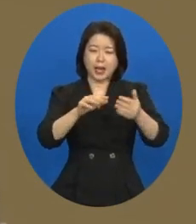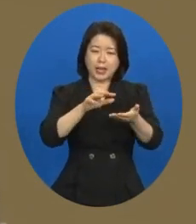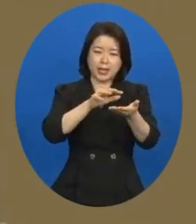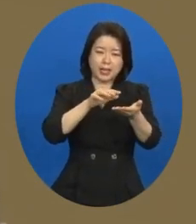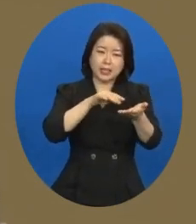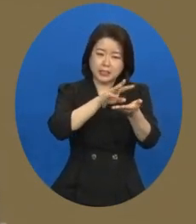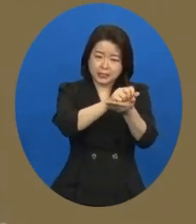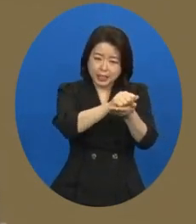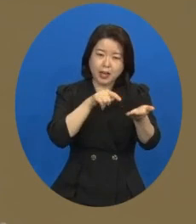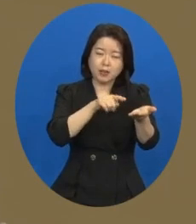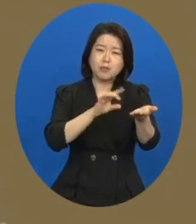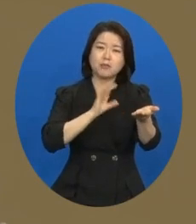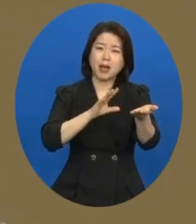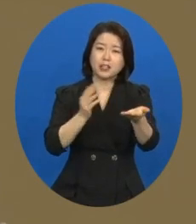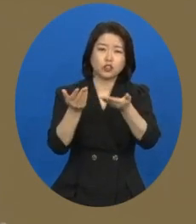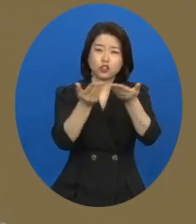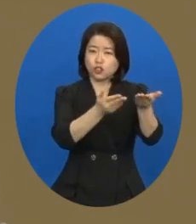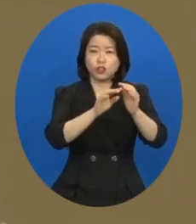하심이 아니고